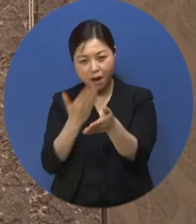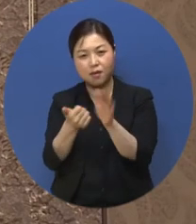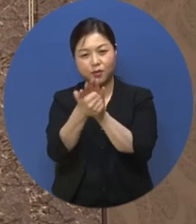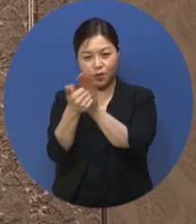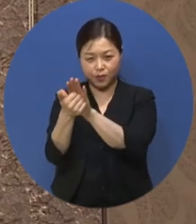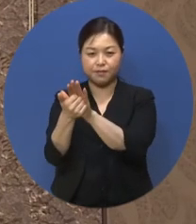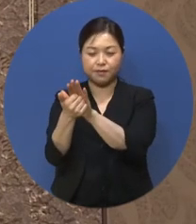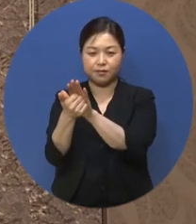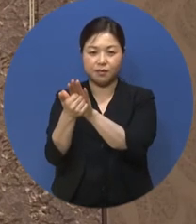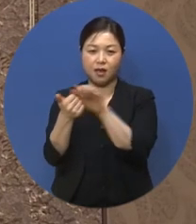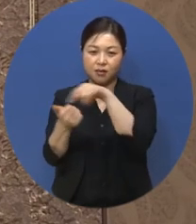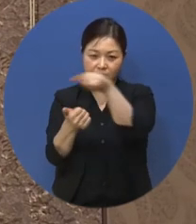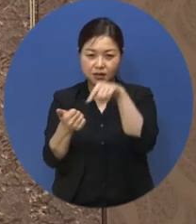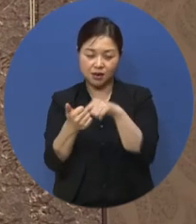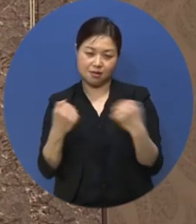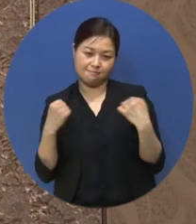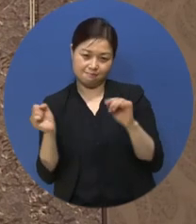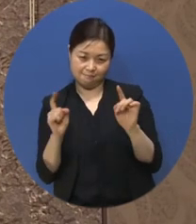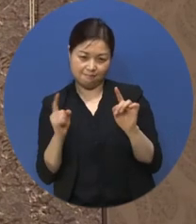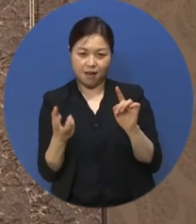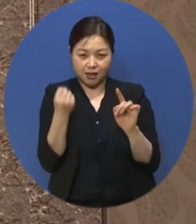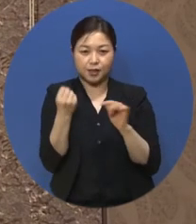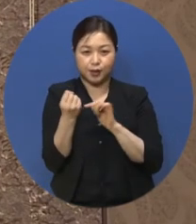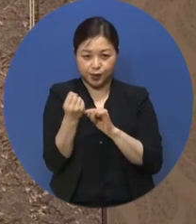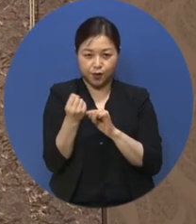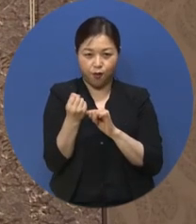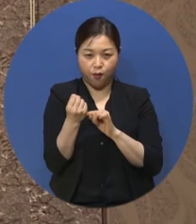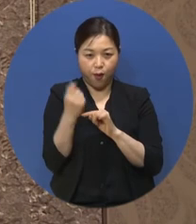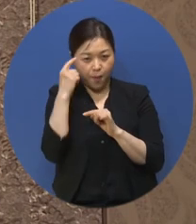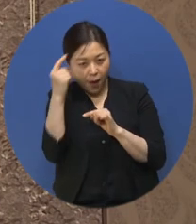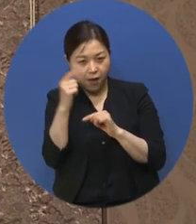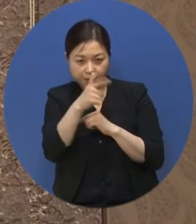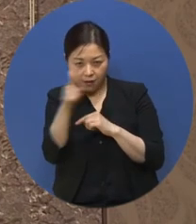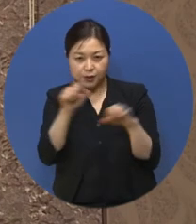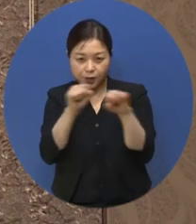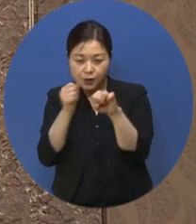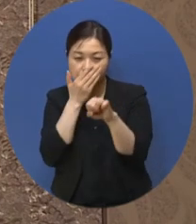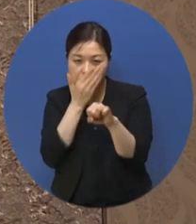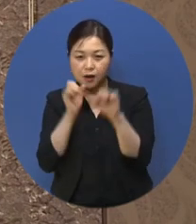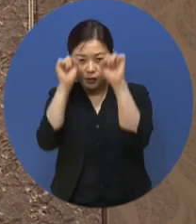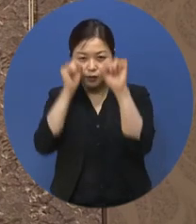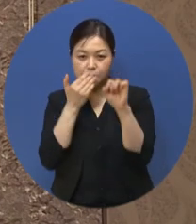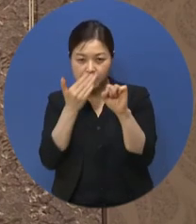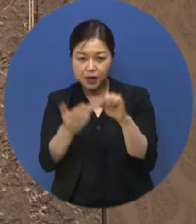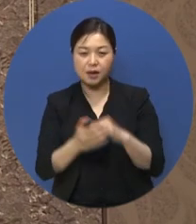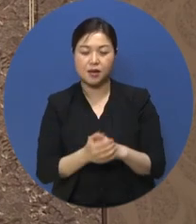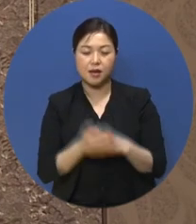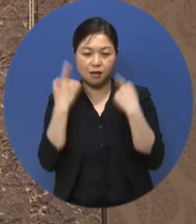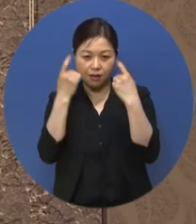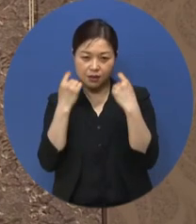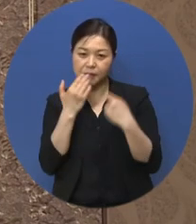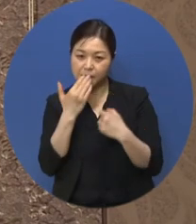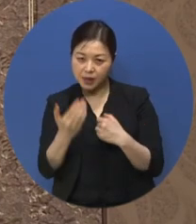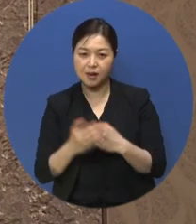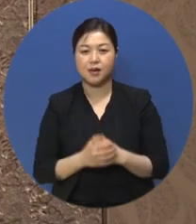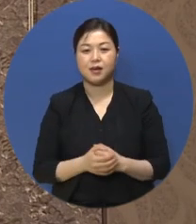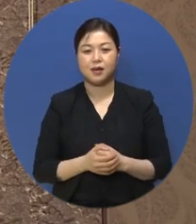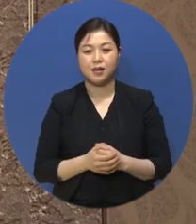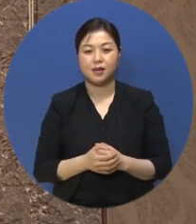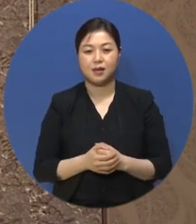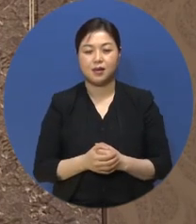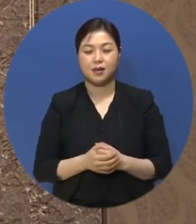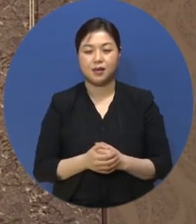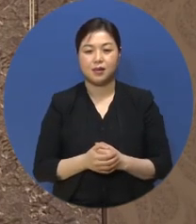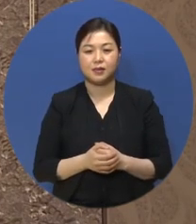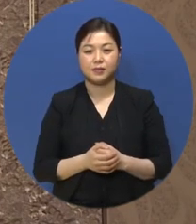주고 그 사람들이 의욕을 갖고 창작 활동도 할 수 있고 네. 체육도 할 수 있고 뭐 관광도 할 수 있고 그러니까요. 진짜